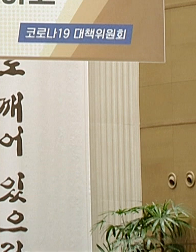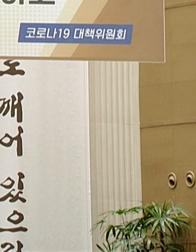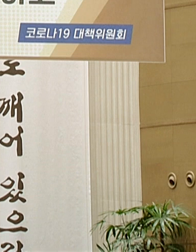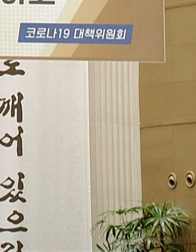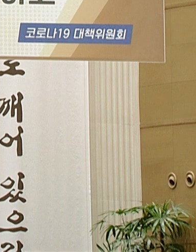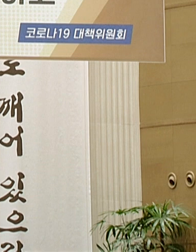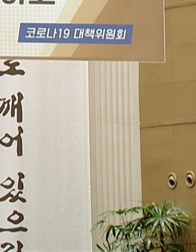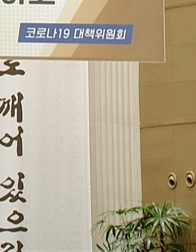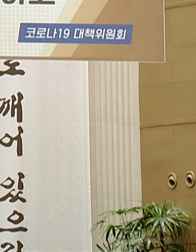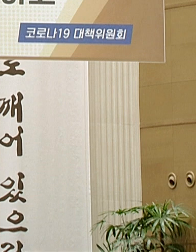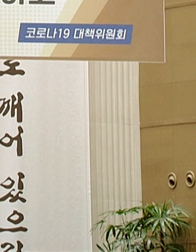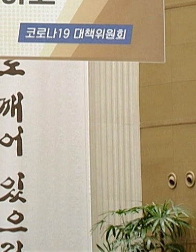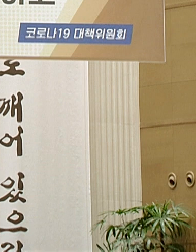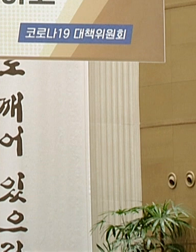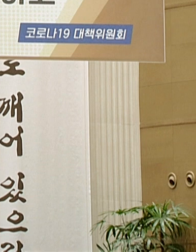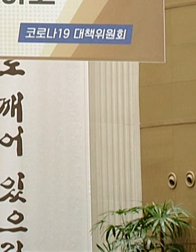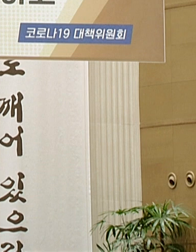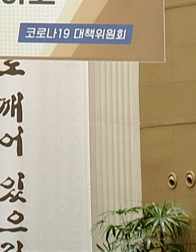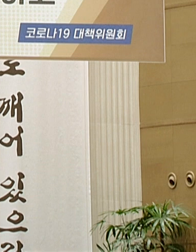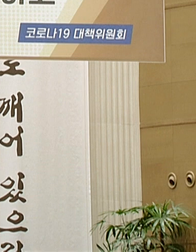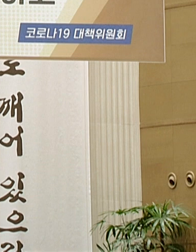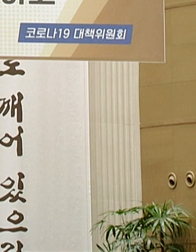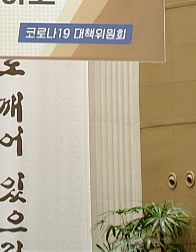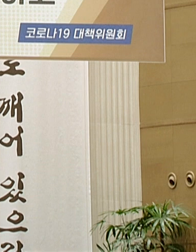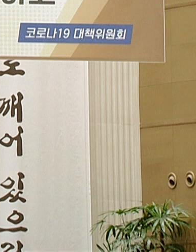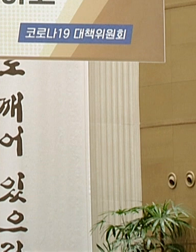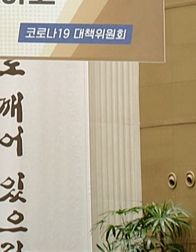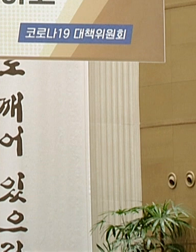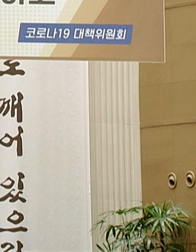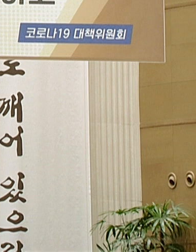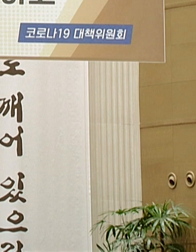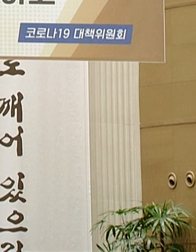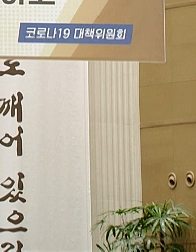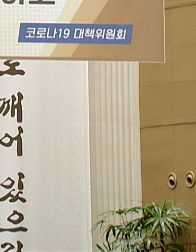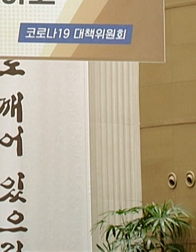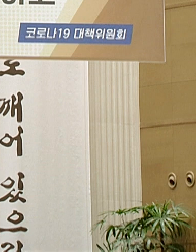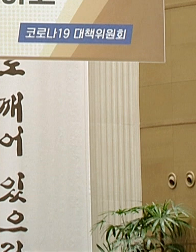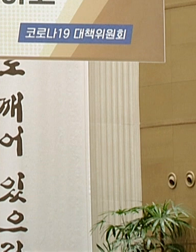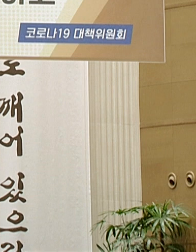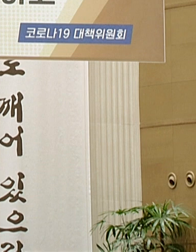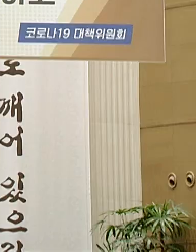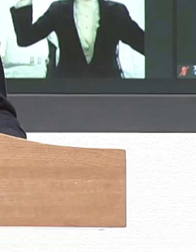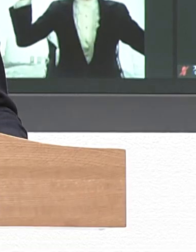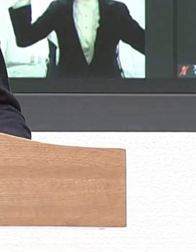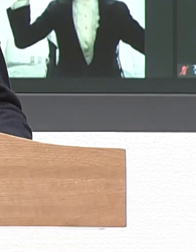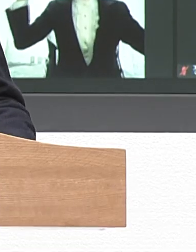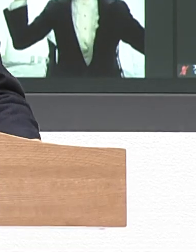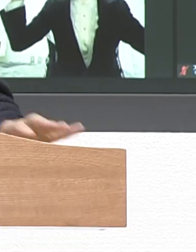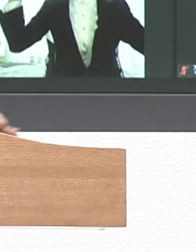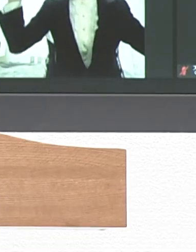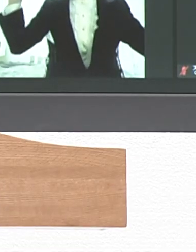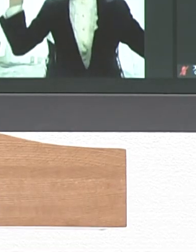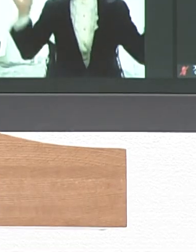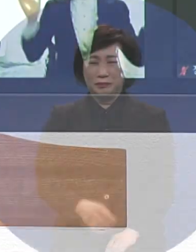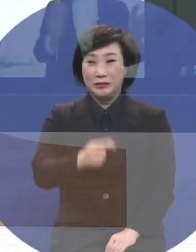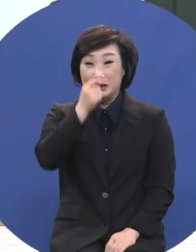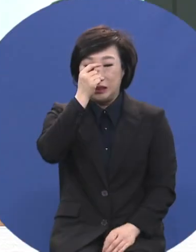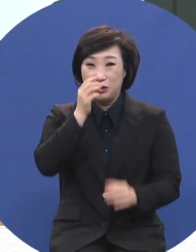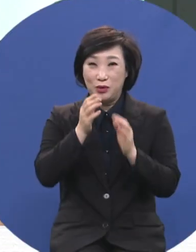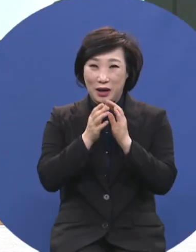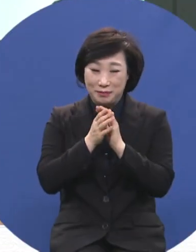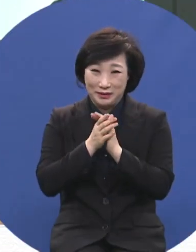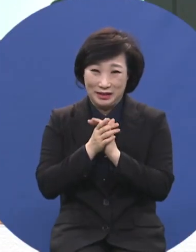하나님의 말씀대로 살아 이 영원한 생명을 받아 누리는 우리 사랑하는 연세 가족들이